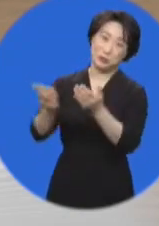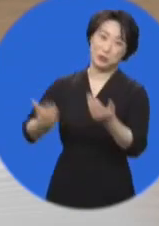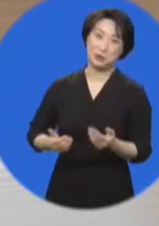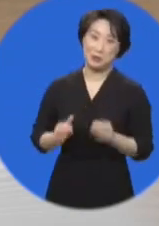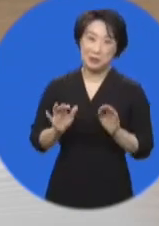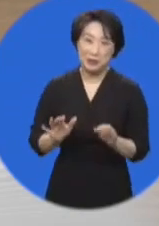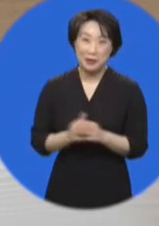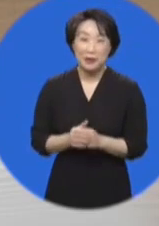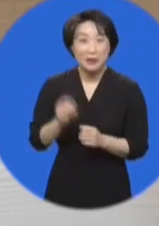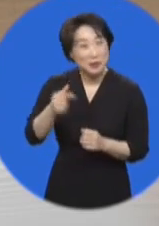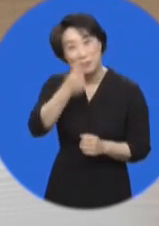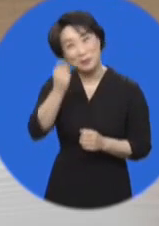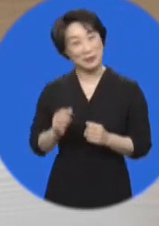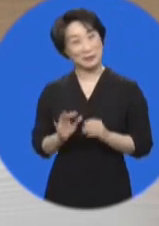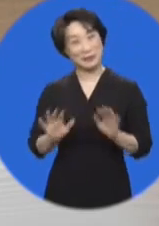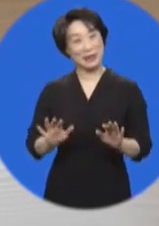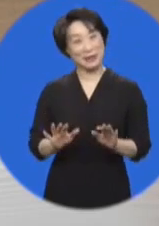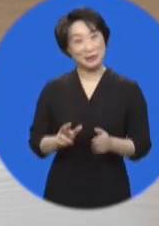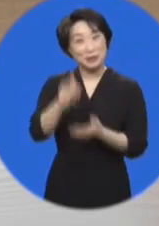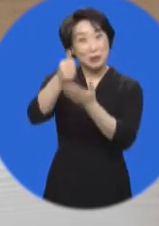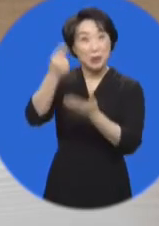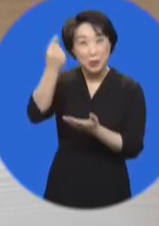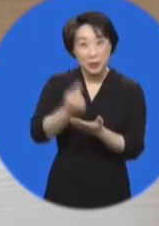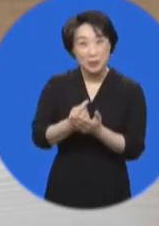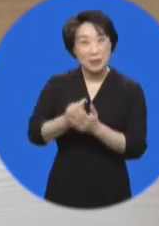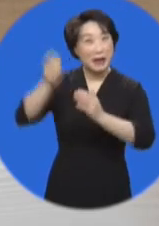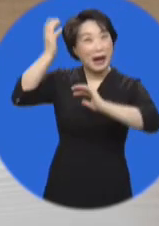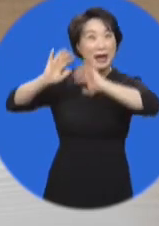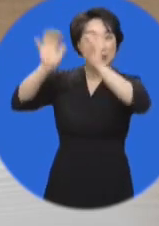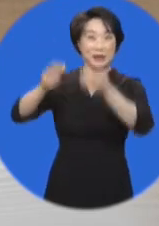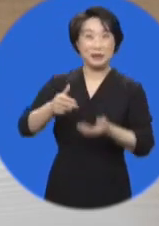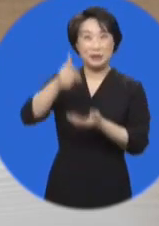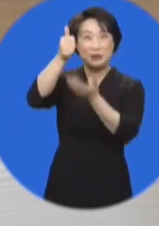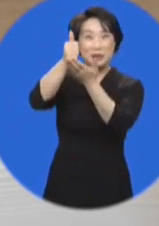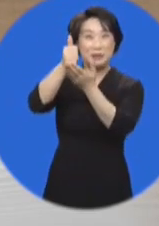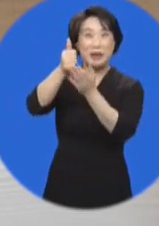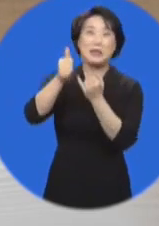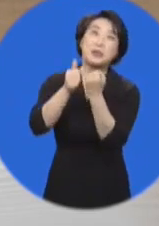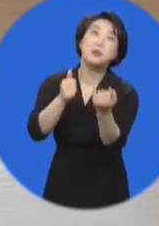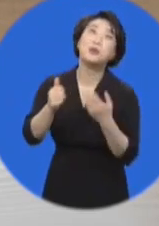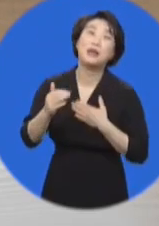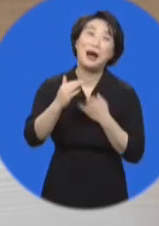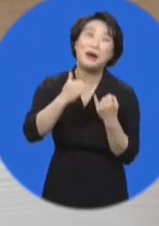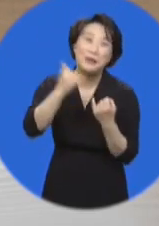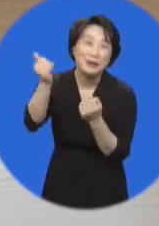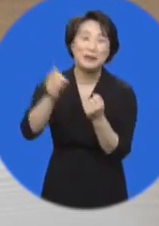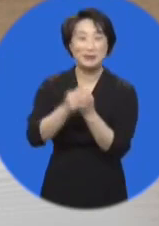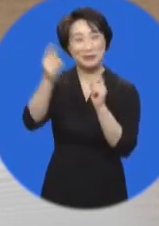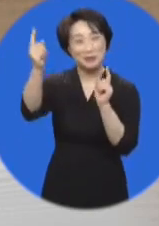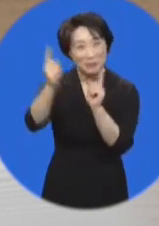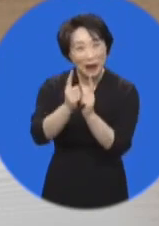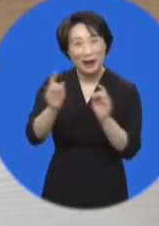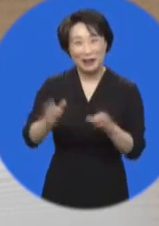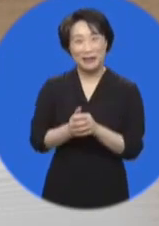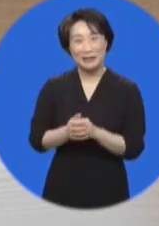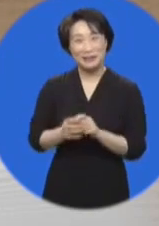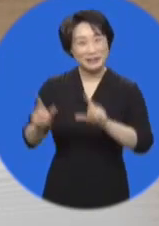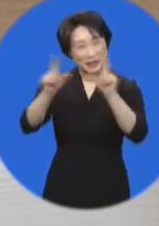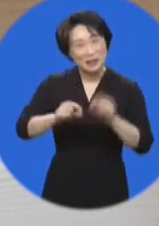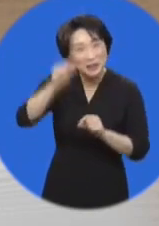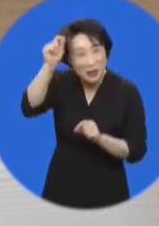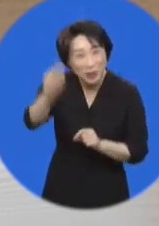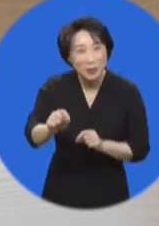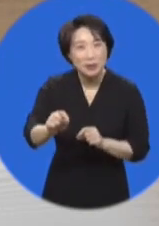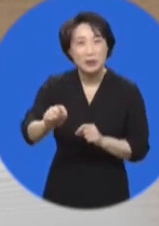주시고 그것도 모자라서 주님 오시면 공중에서 자기 신부로 맞이해서